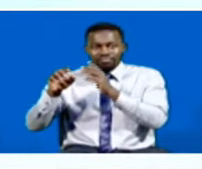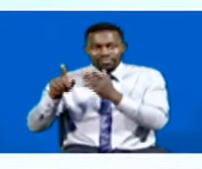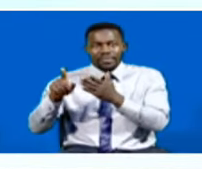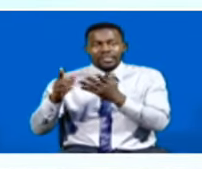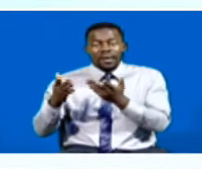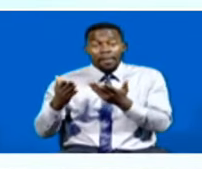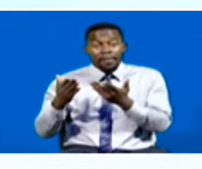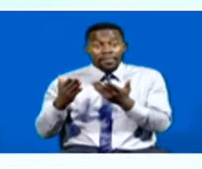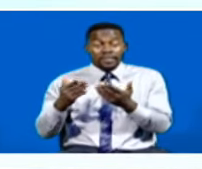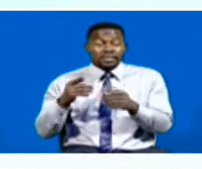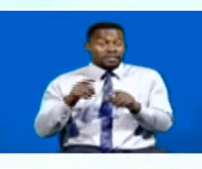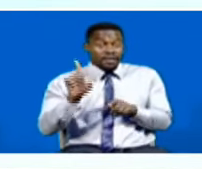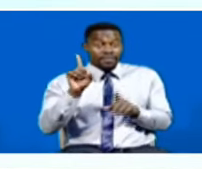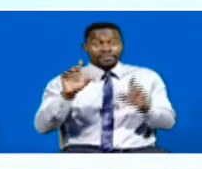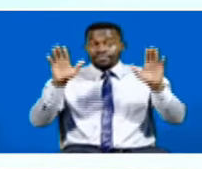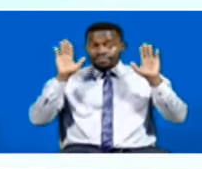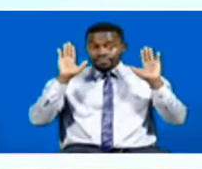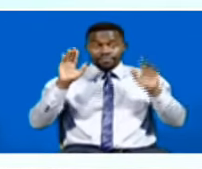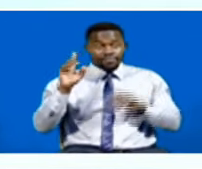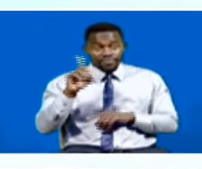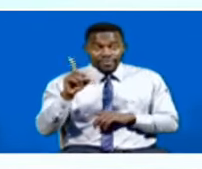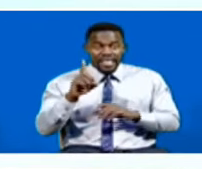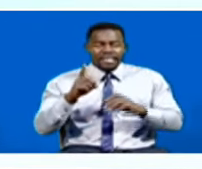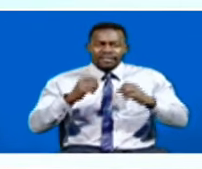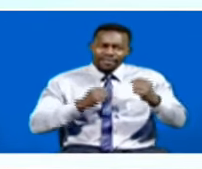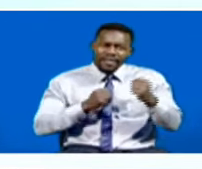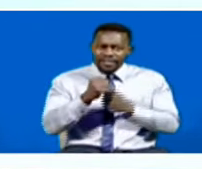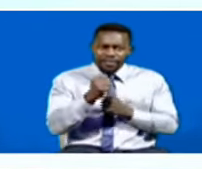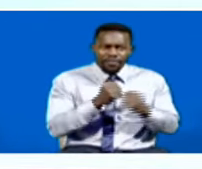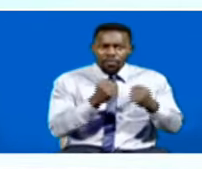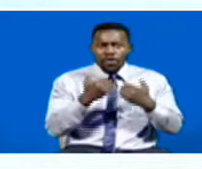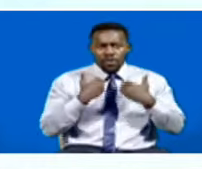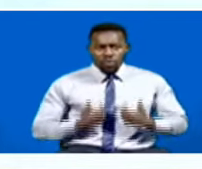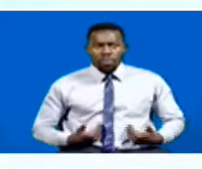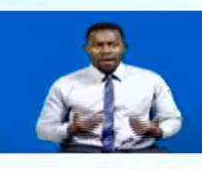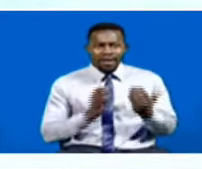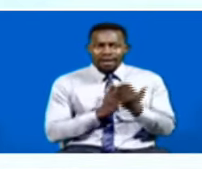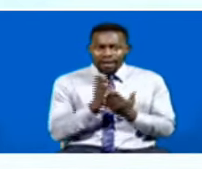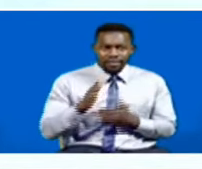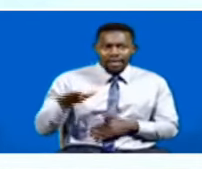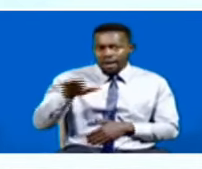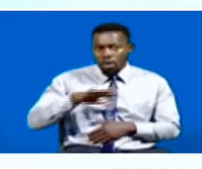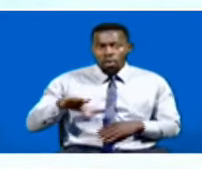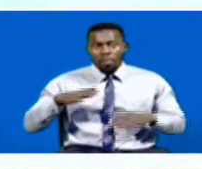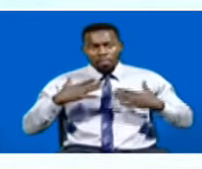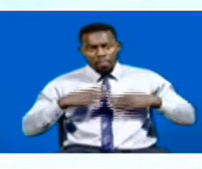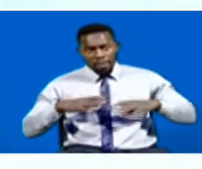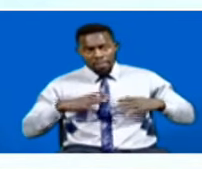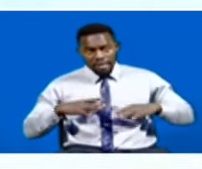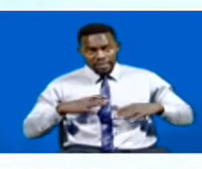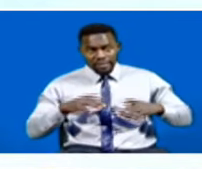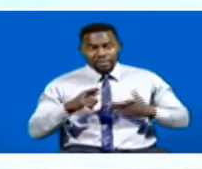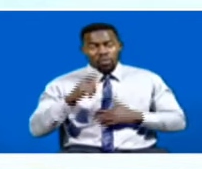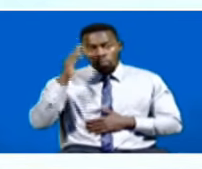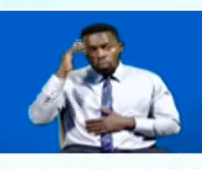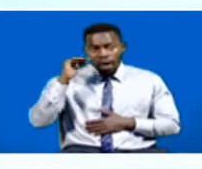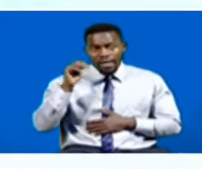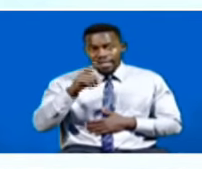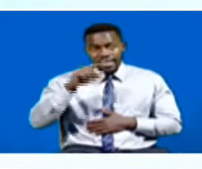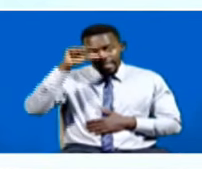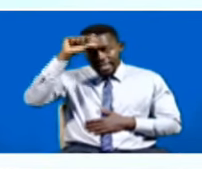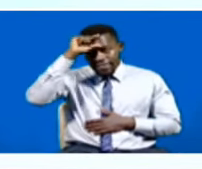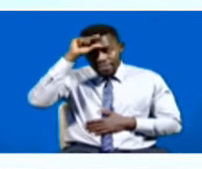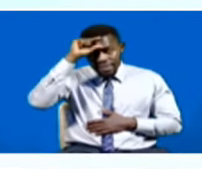ukafungwa. Kwa sasa pia anapigania haki za wanakijiji wa Uyombo kutambuliwa kutokana na shinikizo la serikali